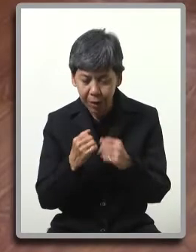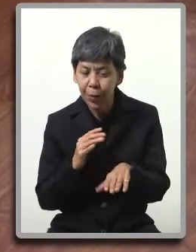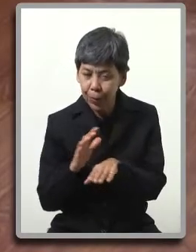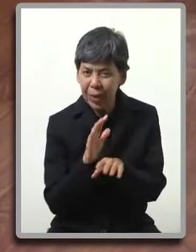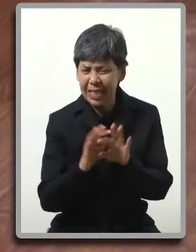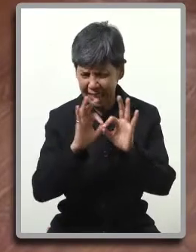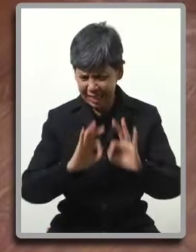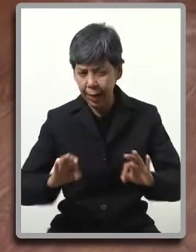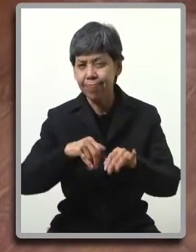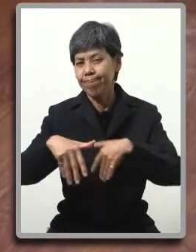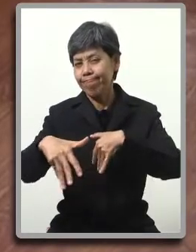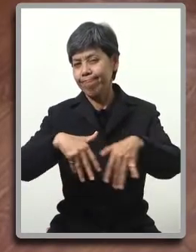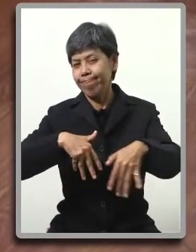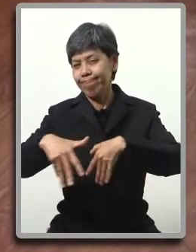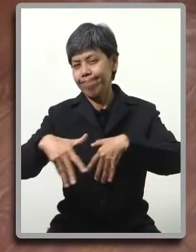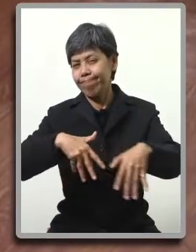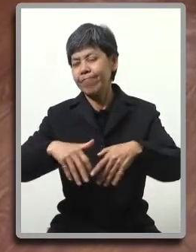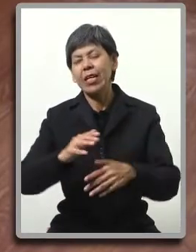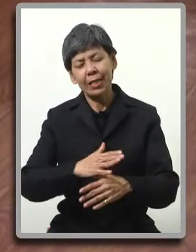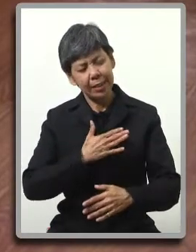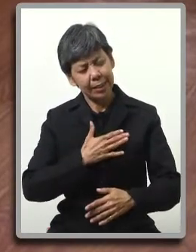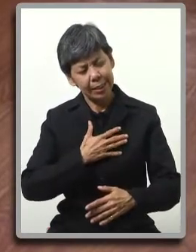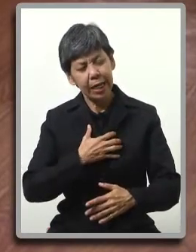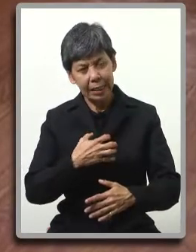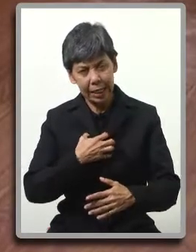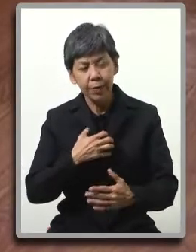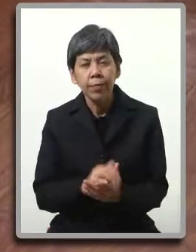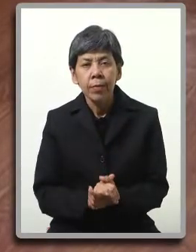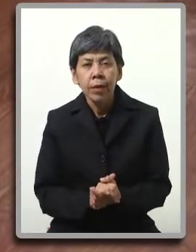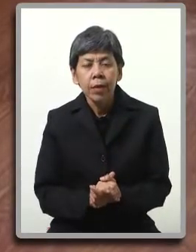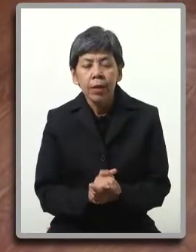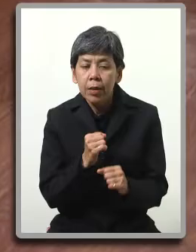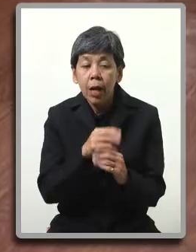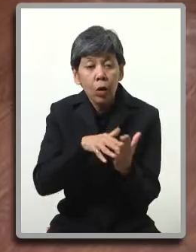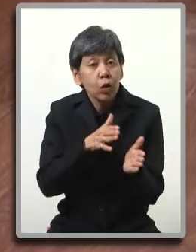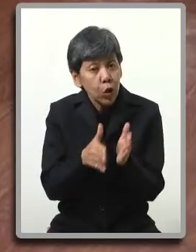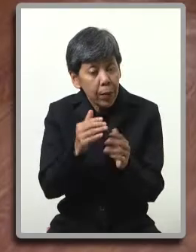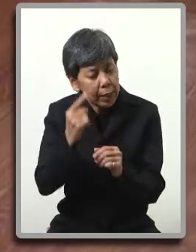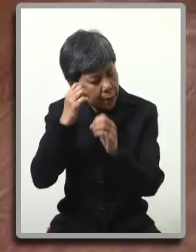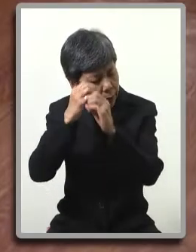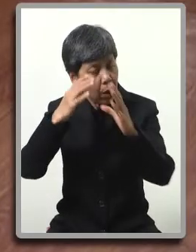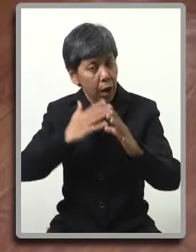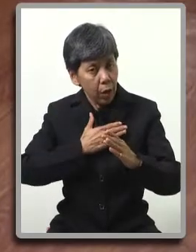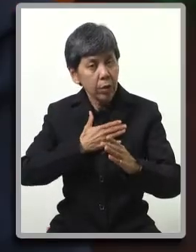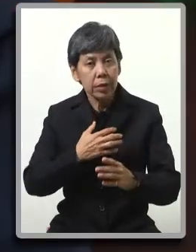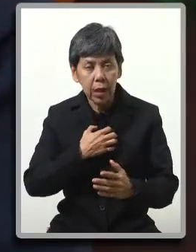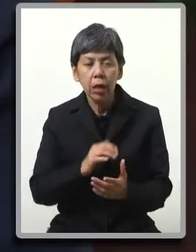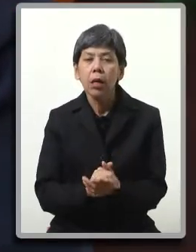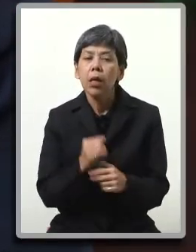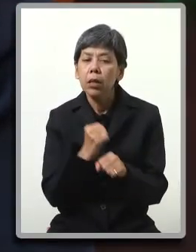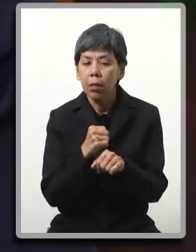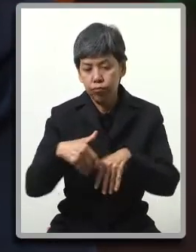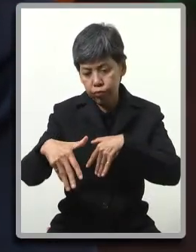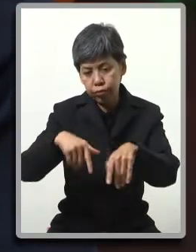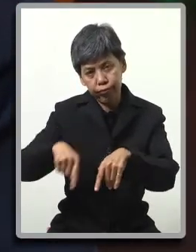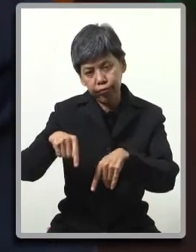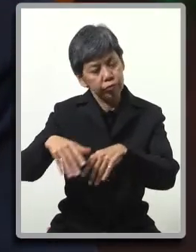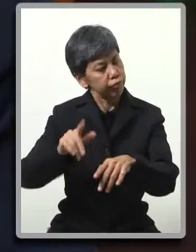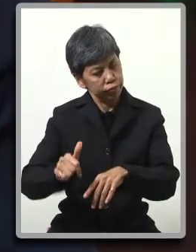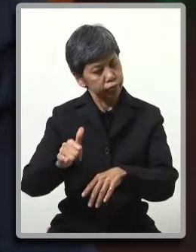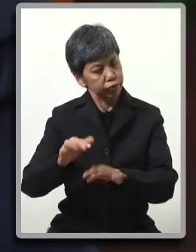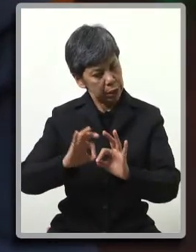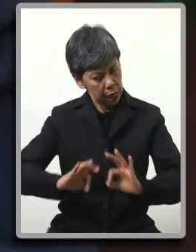หัวใจสำคัญที่สุดของที่สุดที่ผมตั้งในนโยบายและก็วิสัยทัศน์ของผมก็คือเอาผู้ใช้บริการ